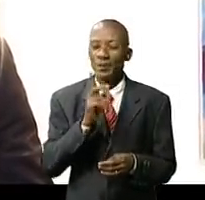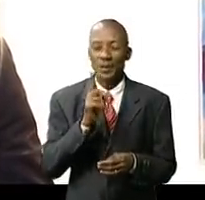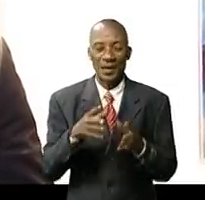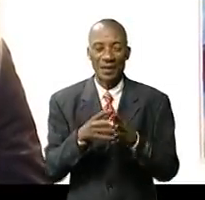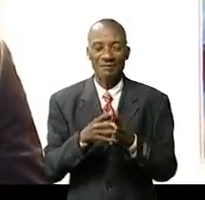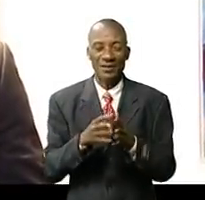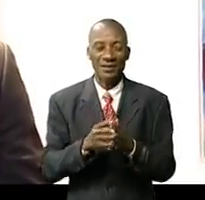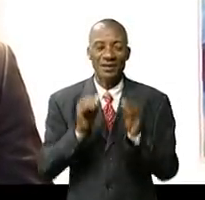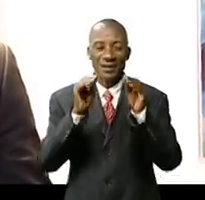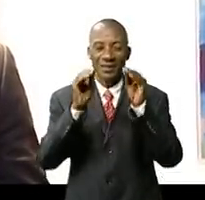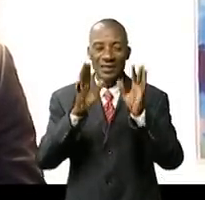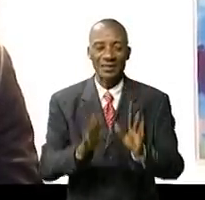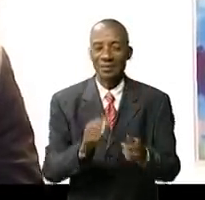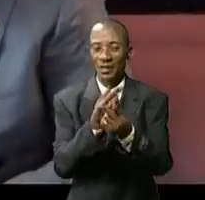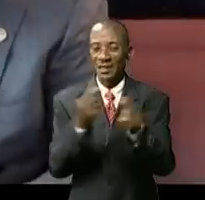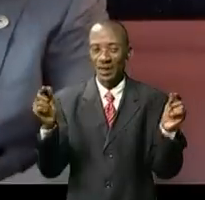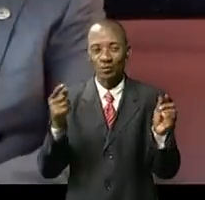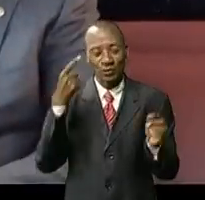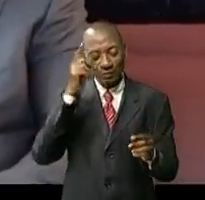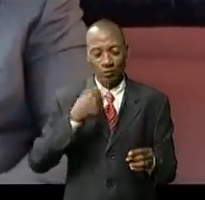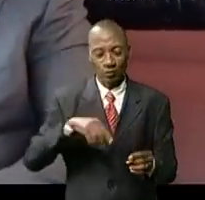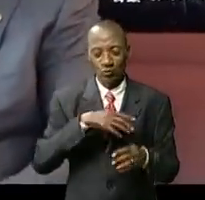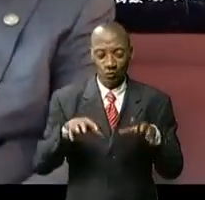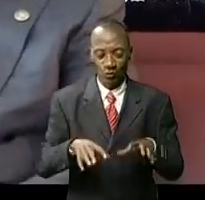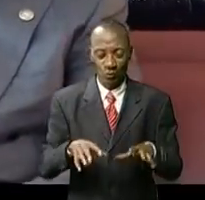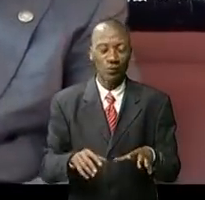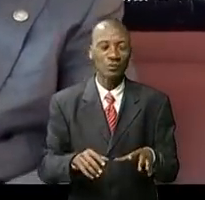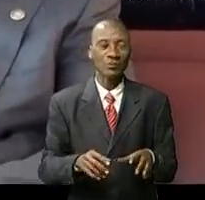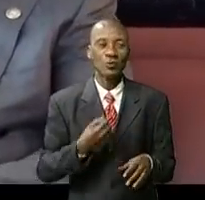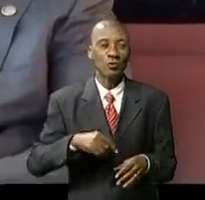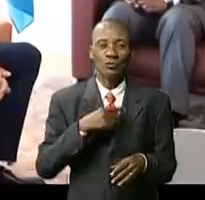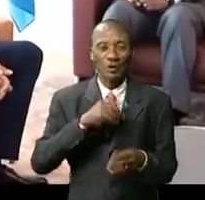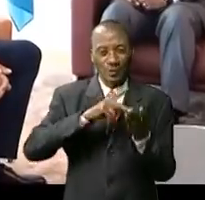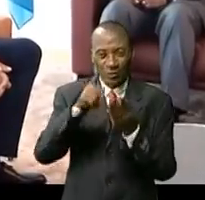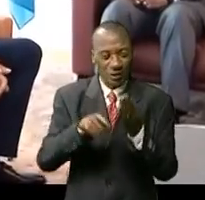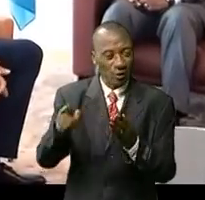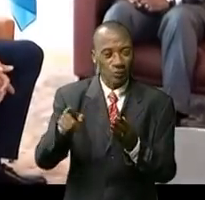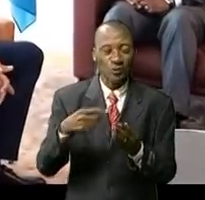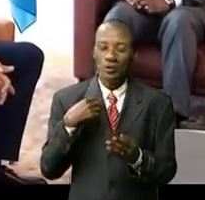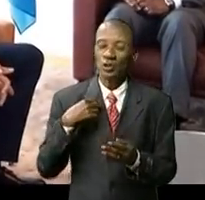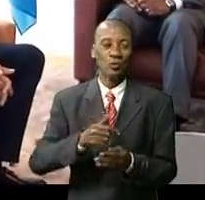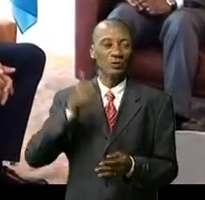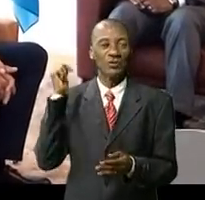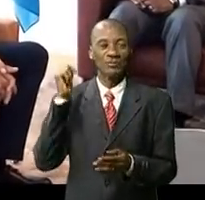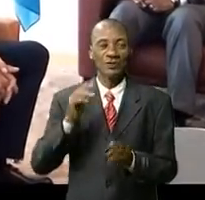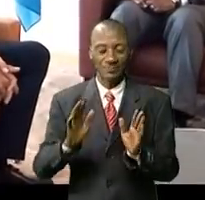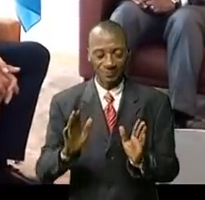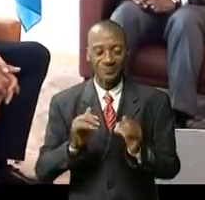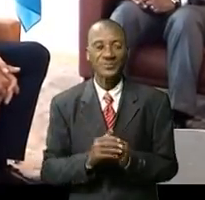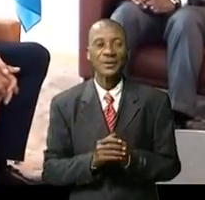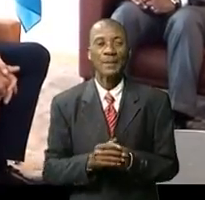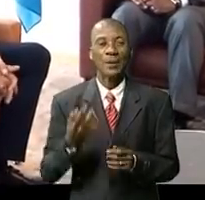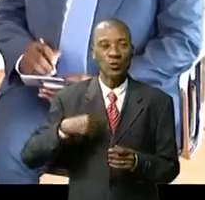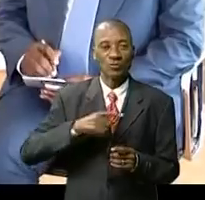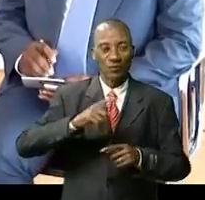l'enseignement. Alors, comme nos amis de Veridos y tiennent, nous sommes répartis sur de